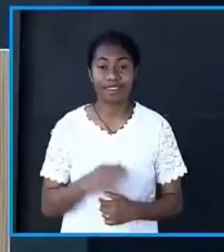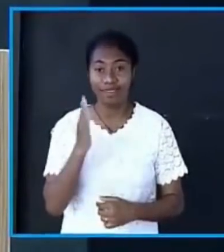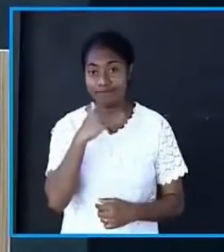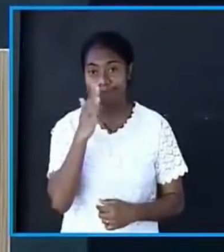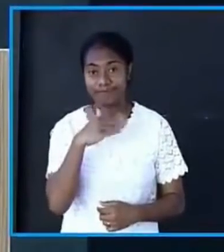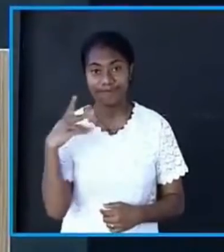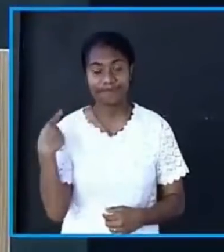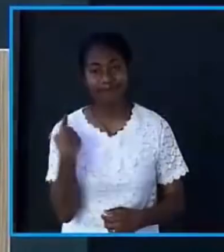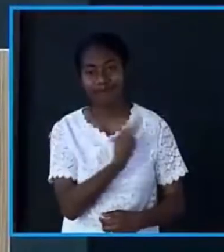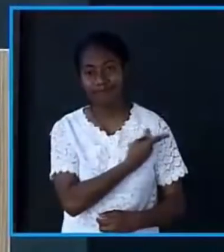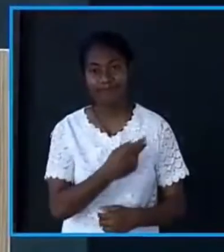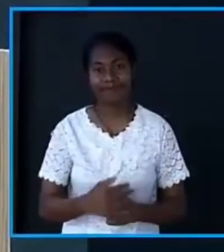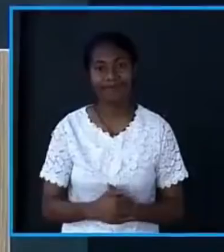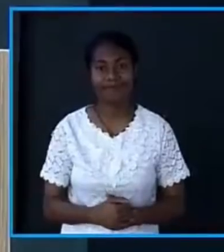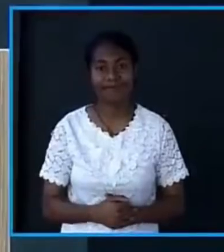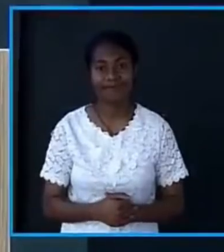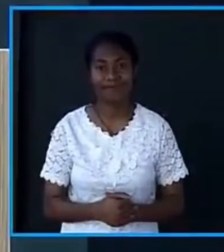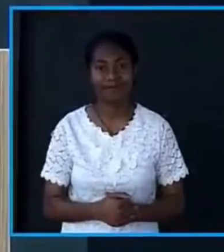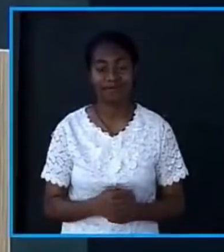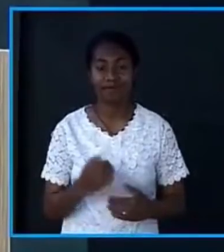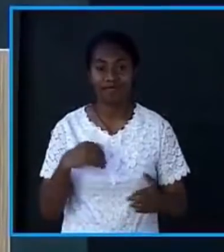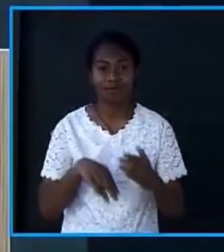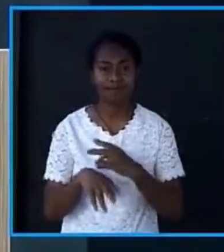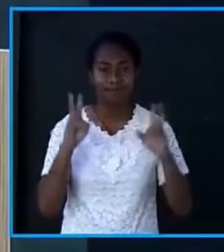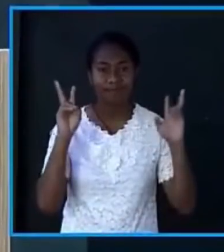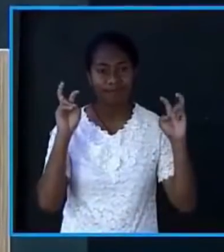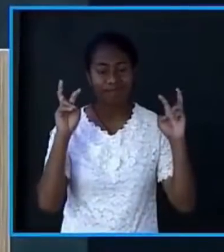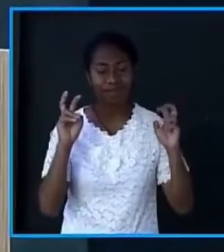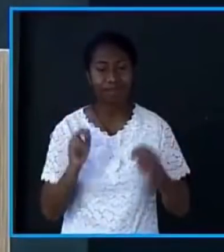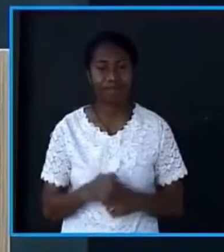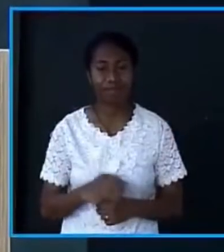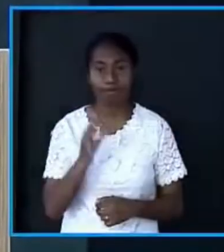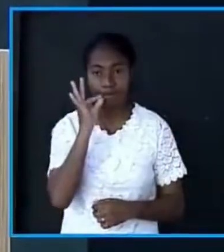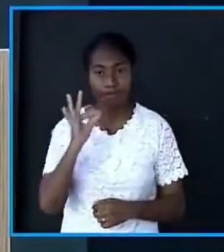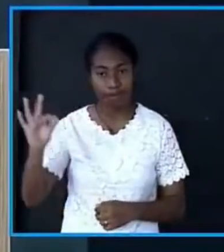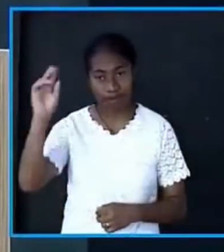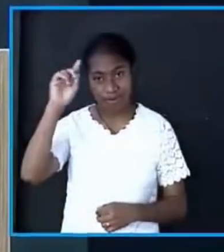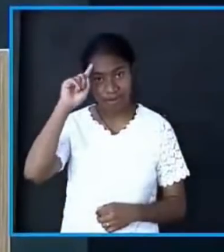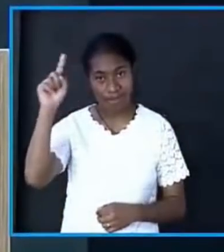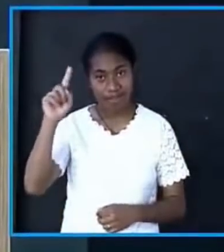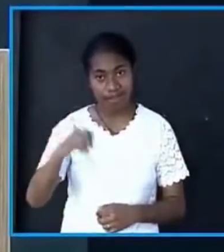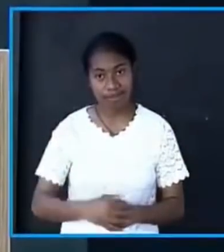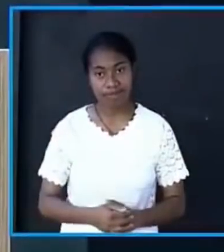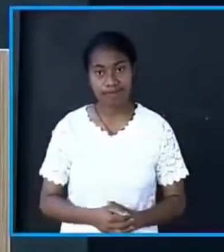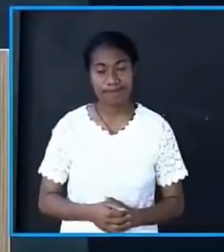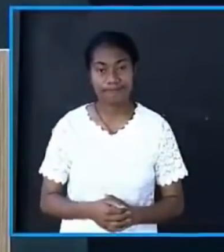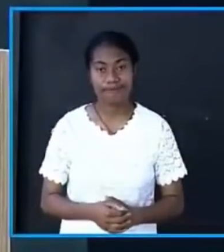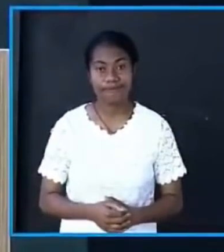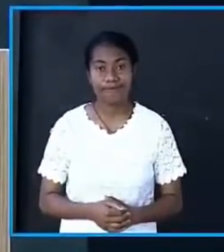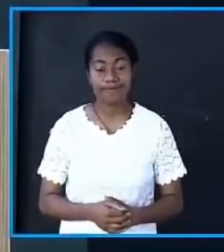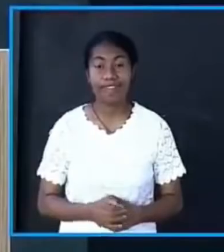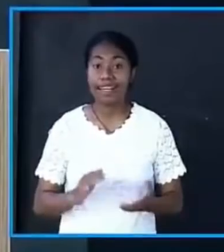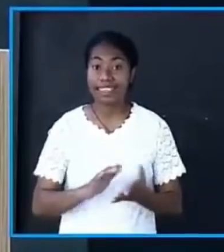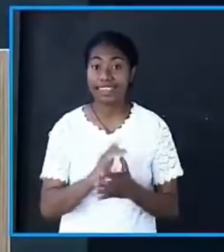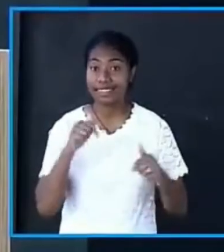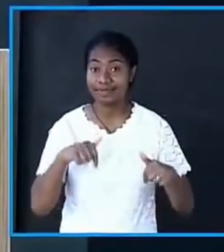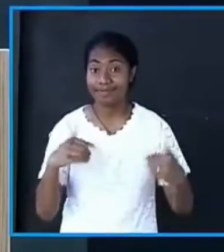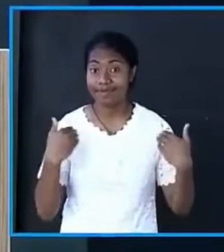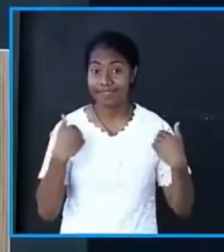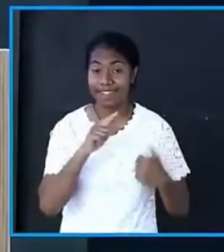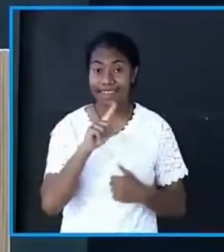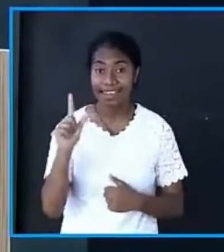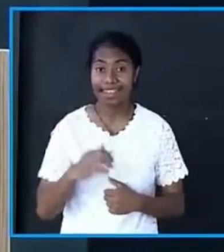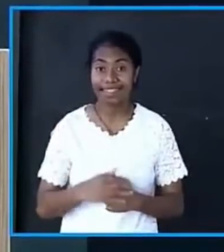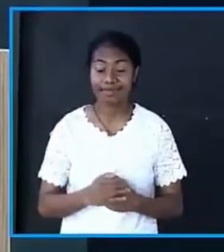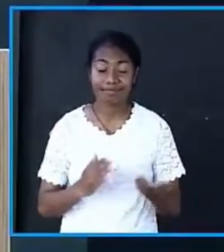Kita Masih pada tema berfirmanlah Allah dan ini adalah